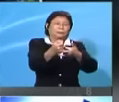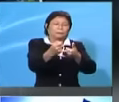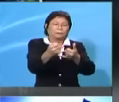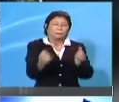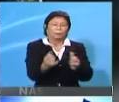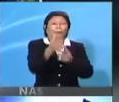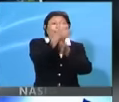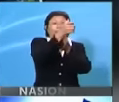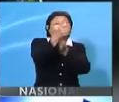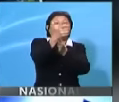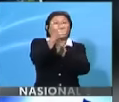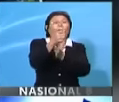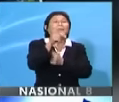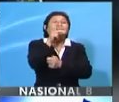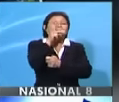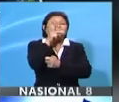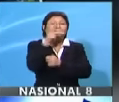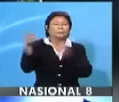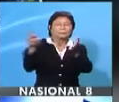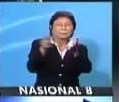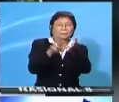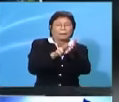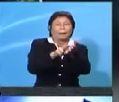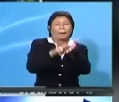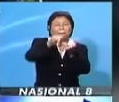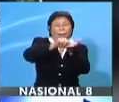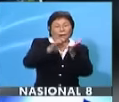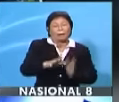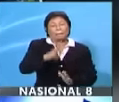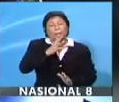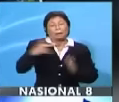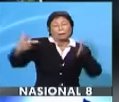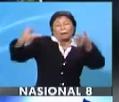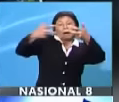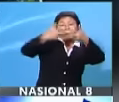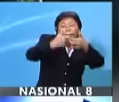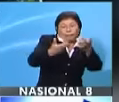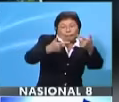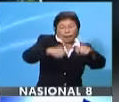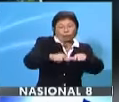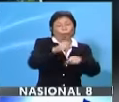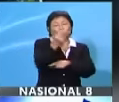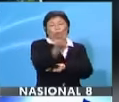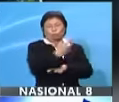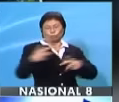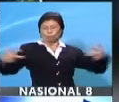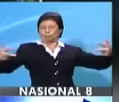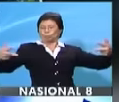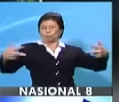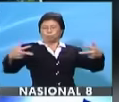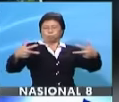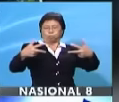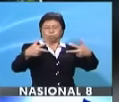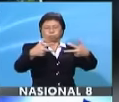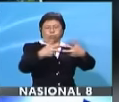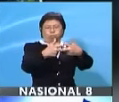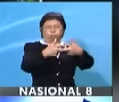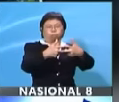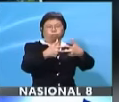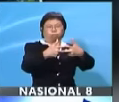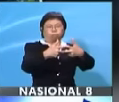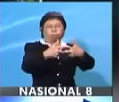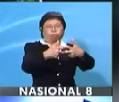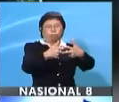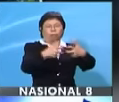Jabatan Bomba dan Penyelamat Negeri Kedah dalam satu kenyataan media berkata kemalangan itu berlaku apabila kedua-dua buah kenderaan tersebut bertembung